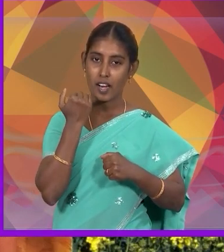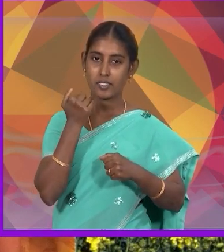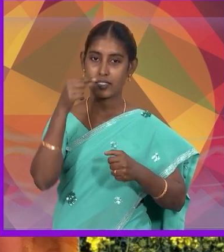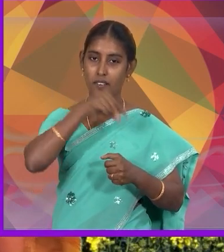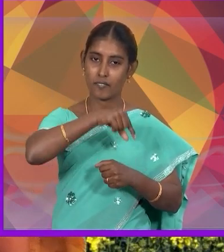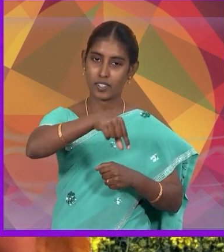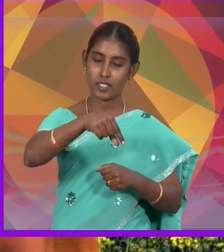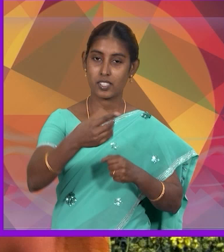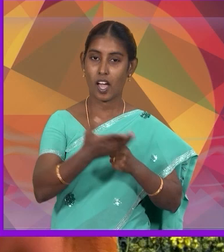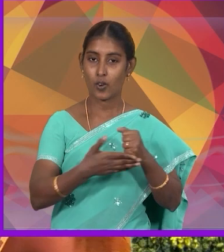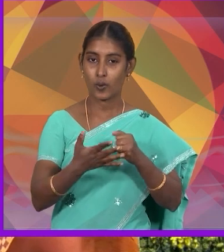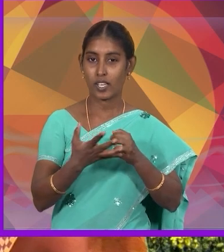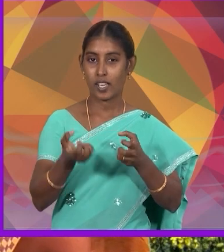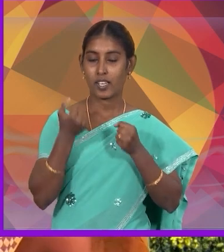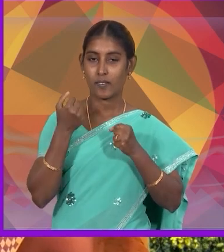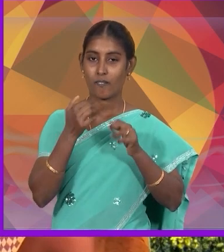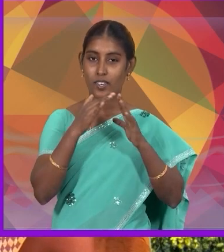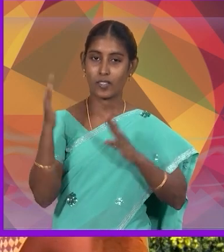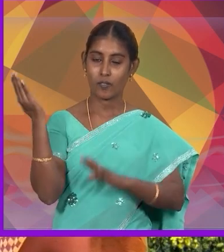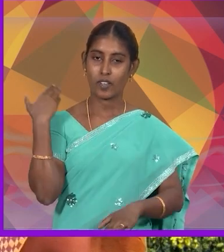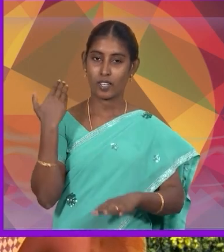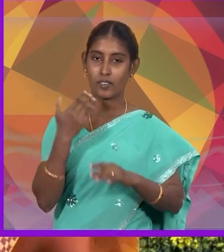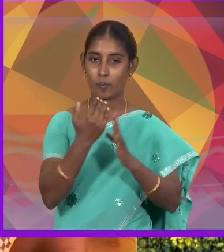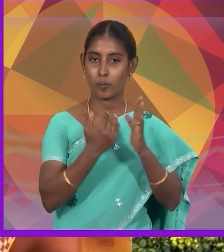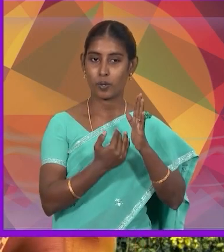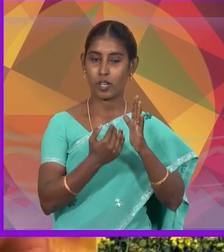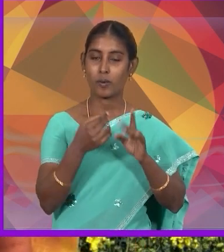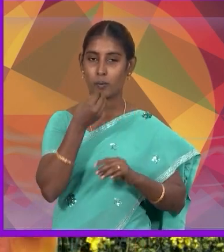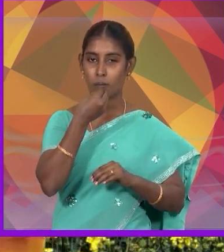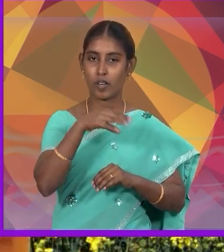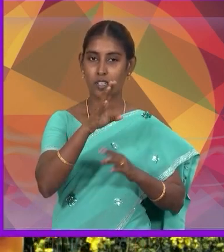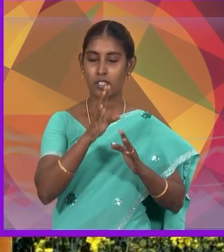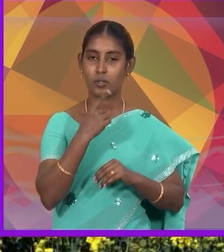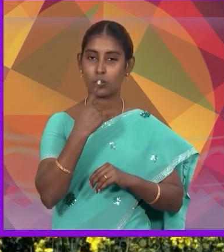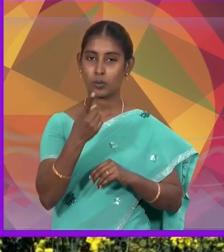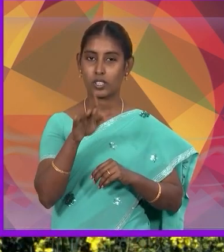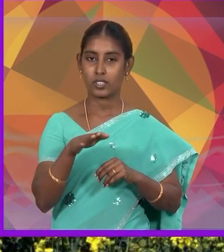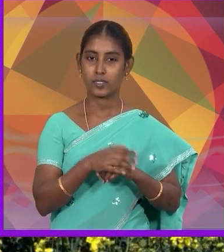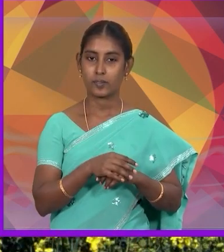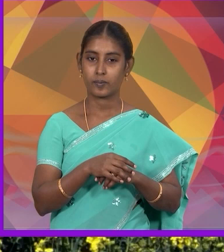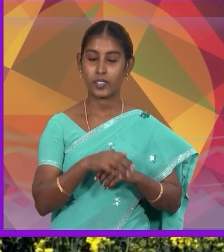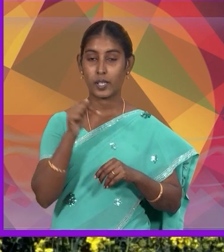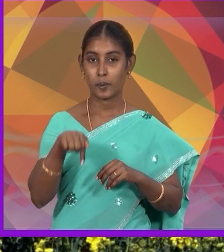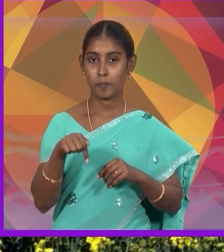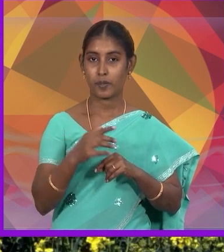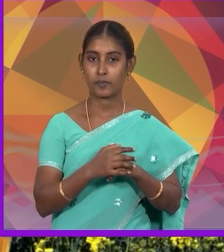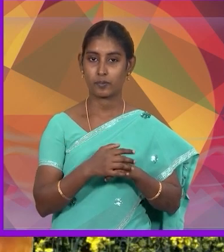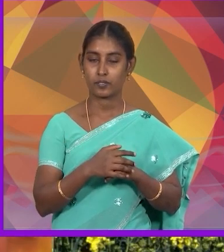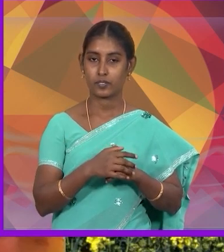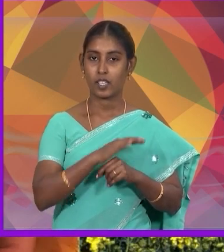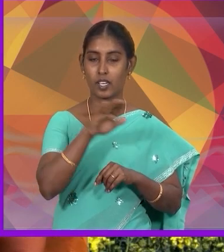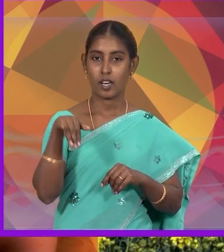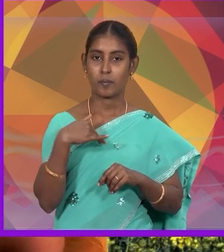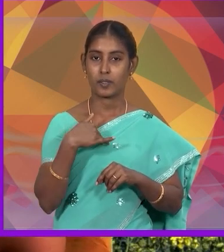அதை அறுவடையாக்கி வீட்டுக்கு எடுத்துட்டு வர வரைக்கும் உரிய செயல்களா சொல்லியிருக்காங்க இந்த பாடல்ல. இப்ப